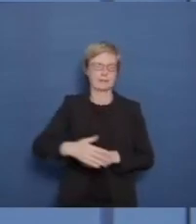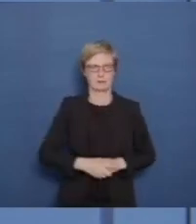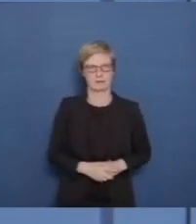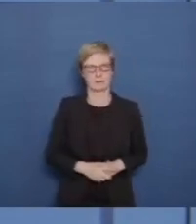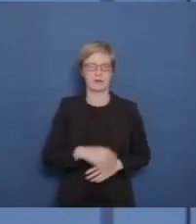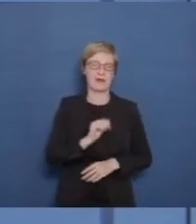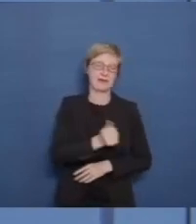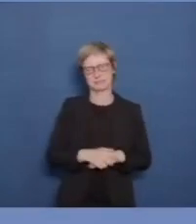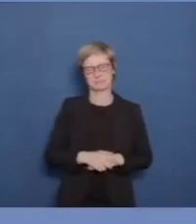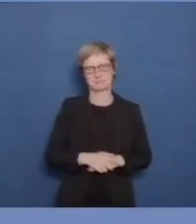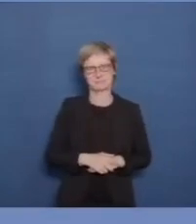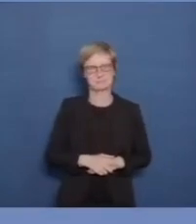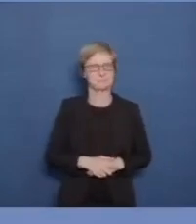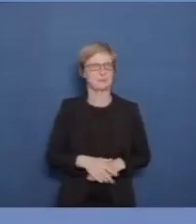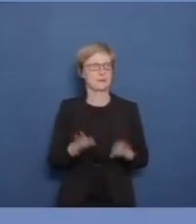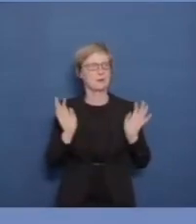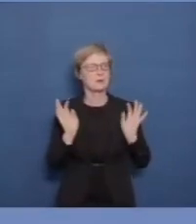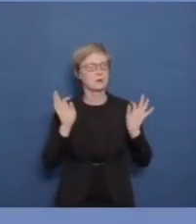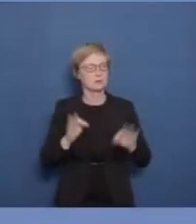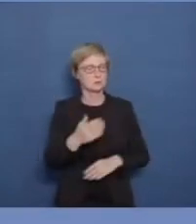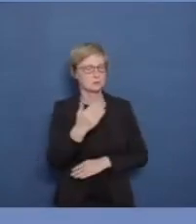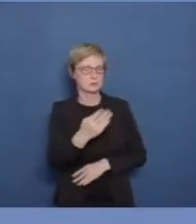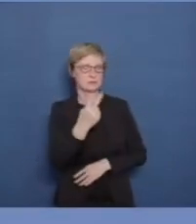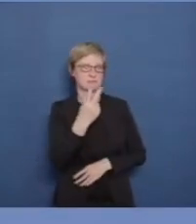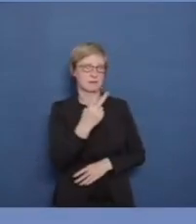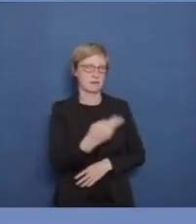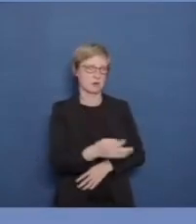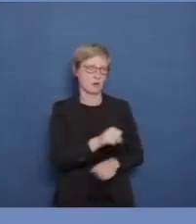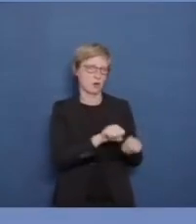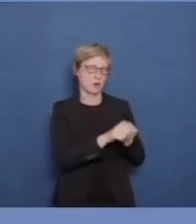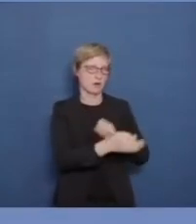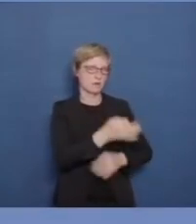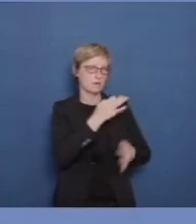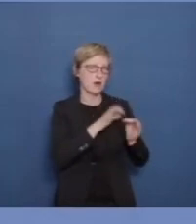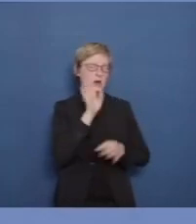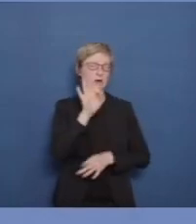nicht nach der ersten Impfung. Dann habe ich 2 Fragen an das